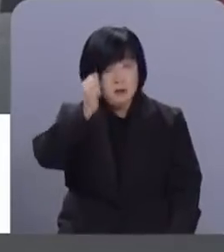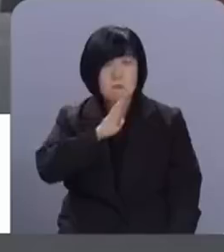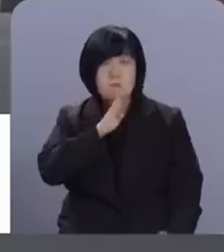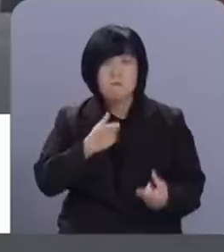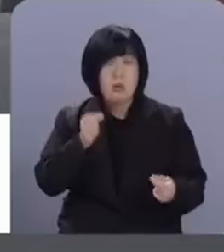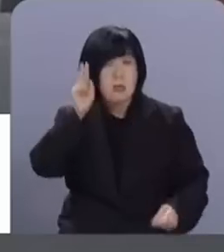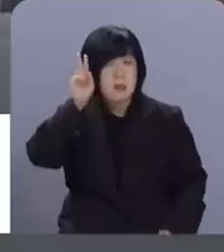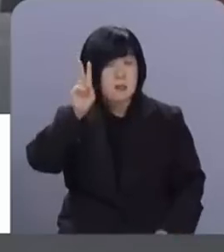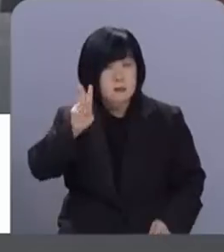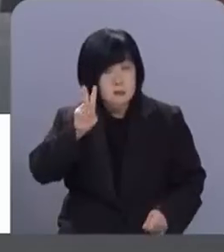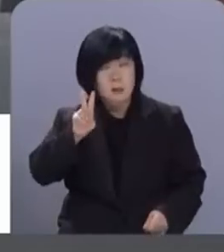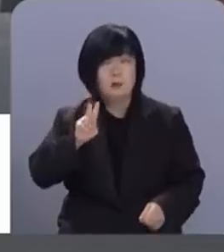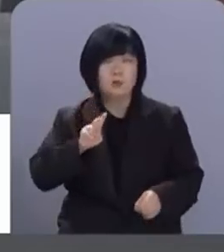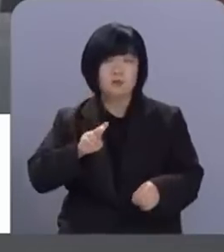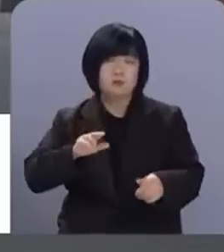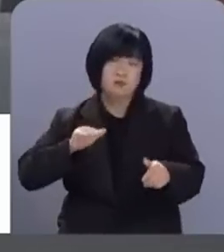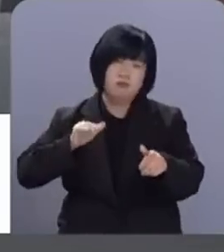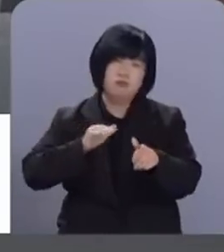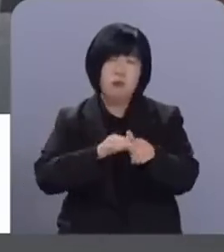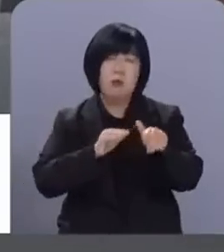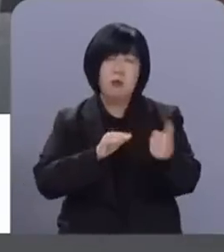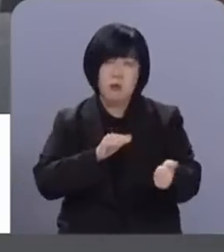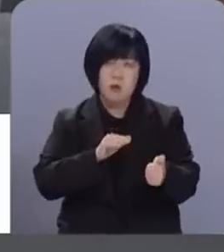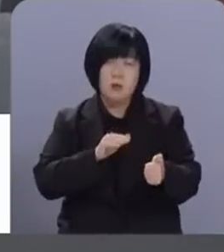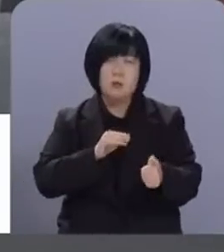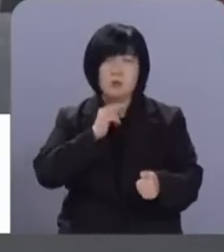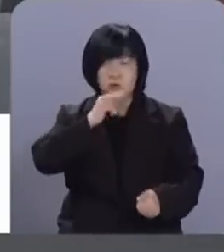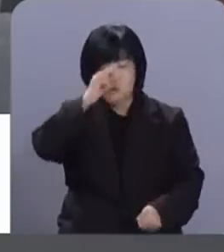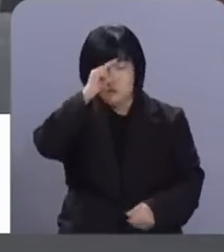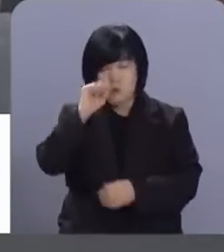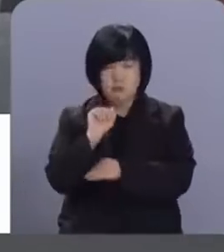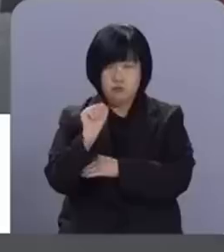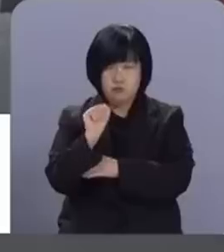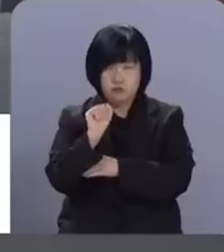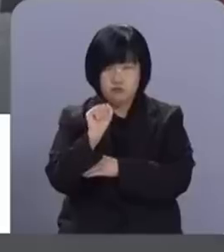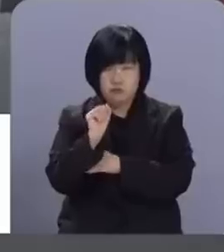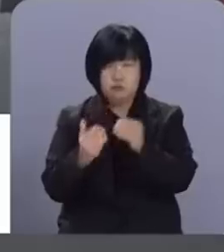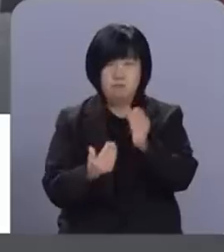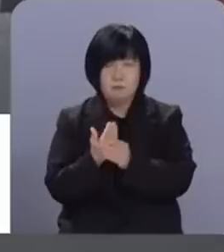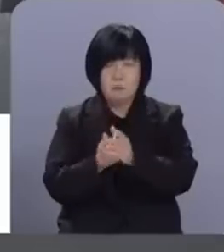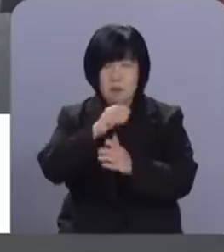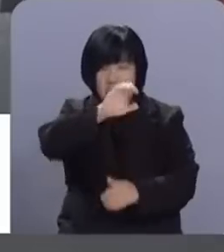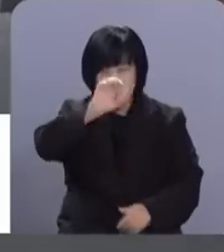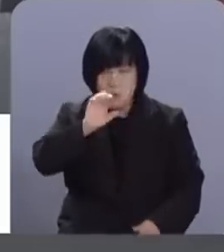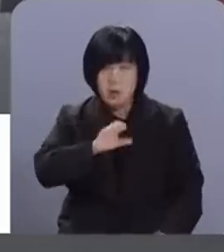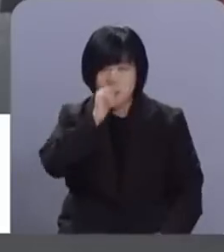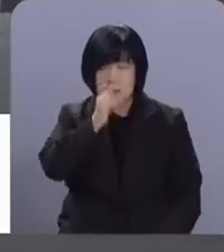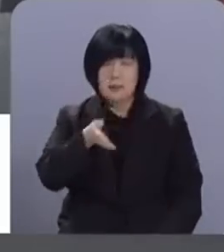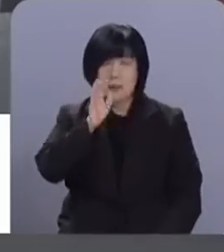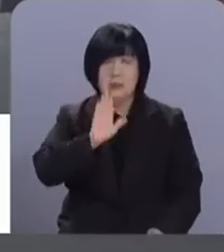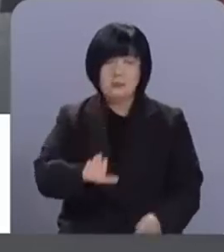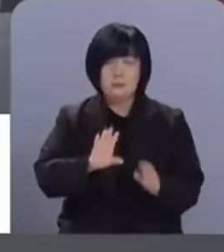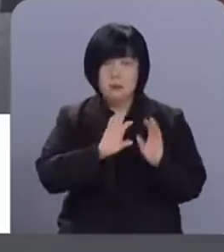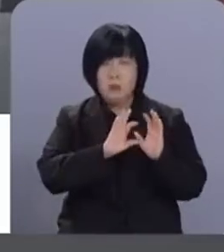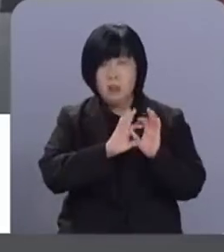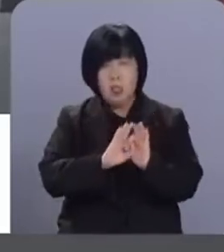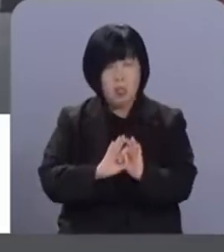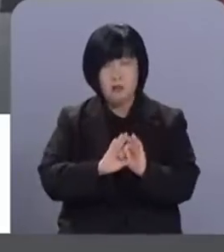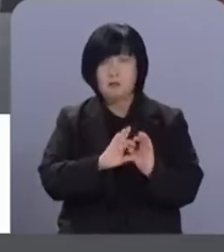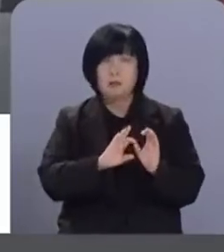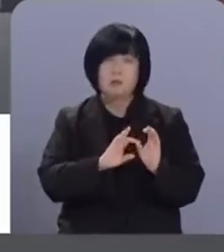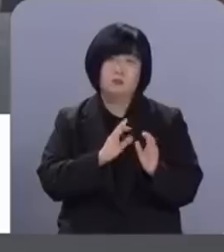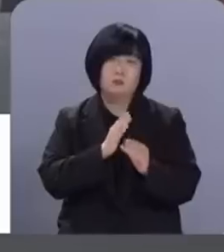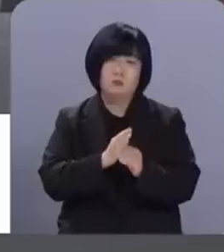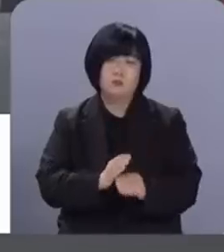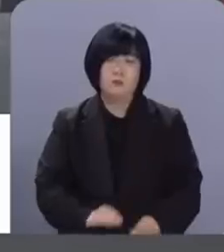치여 숨지는 등 사망사고가 잇따르고 있지만 대낮 음주운전은 끊이지 않고 있습니다. 경찰 단속 현장을 최위지 기자가